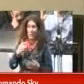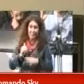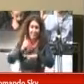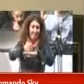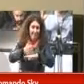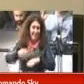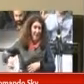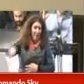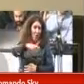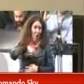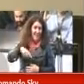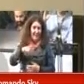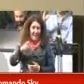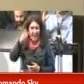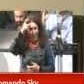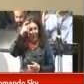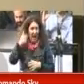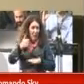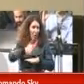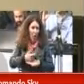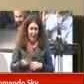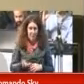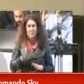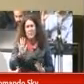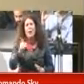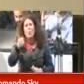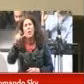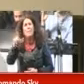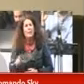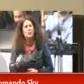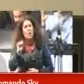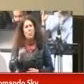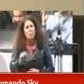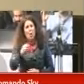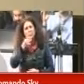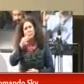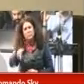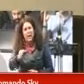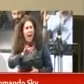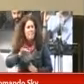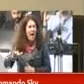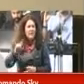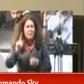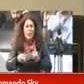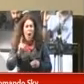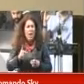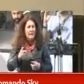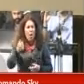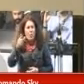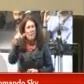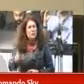sicuramente una persona che noi possiamo considerare, indipendentemente dalla sua appartenenza politica, una persona